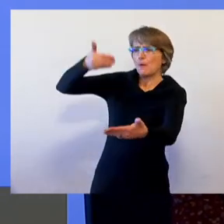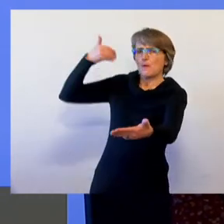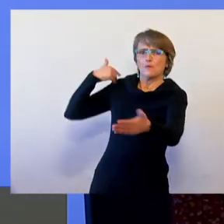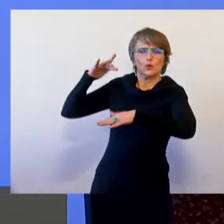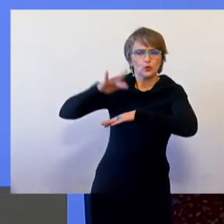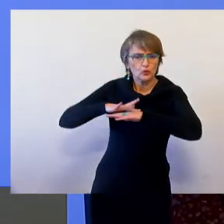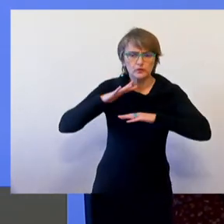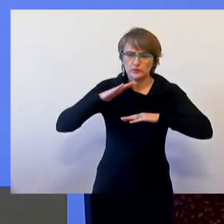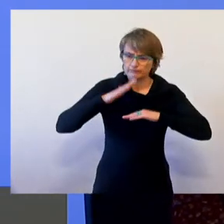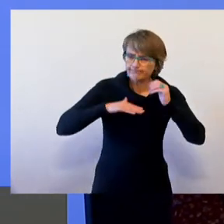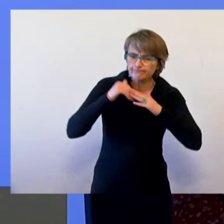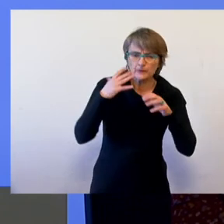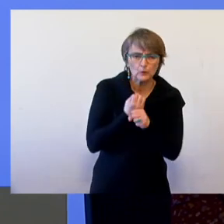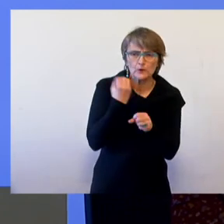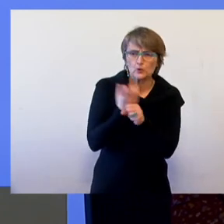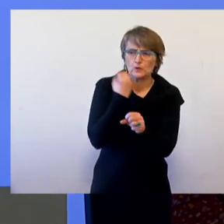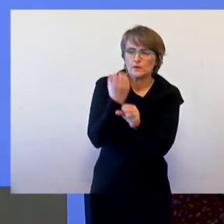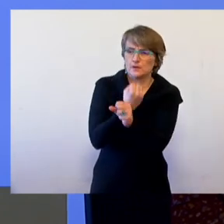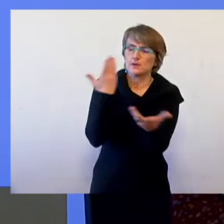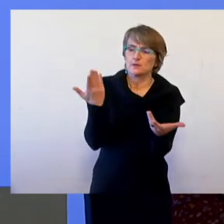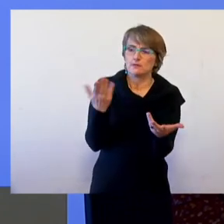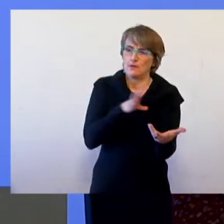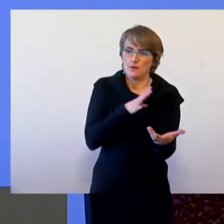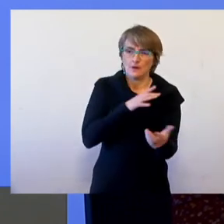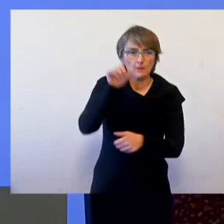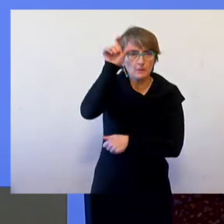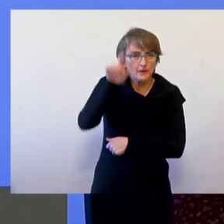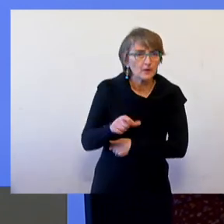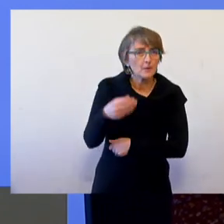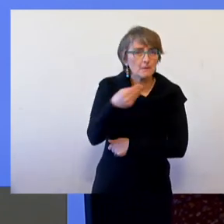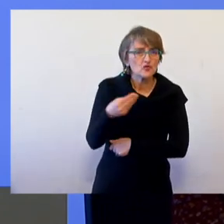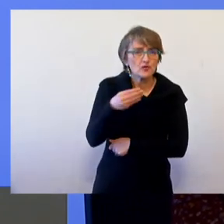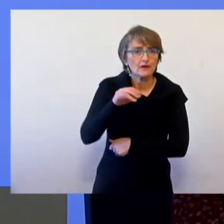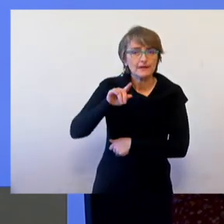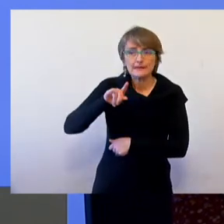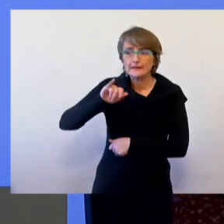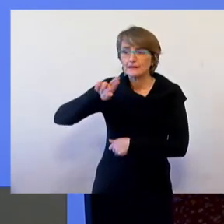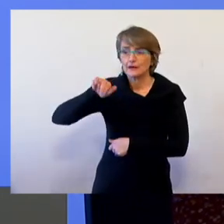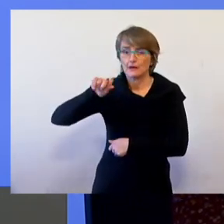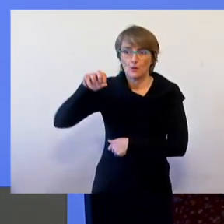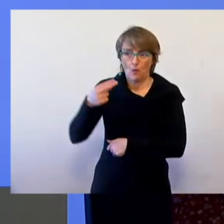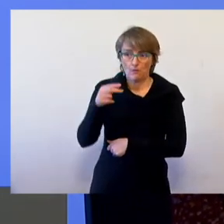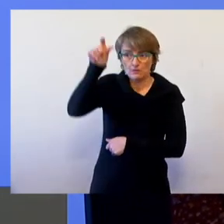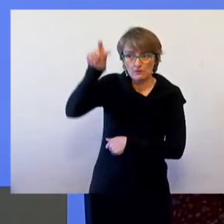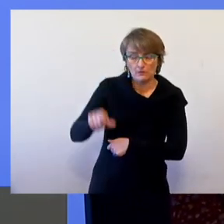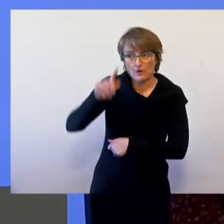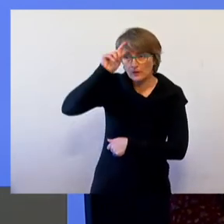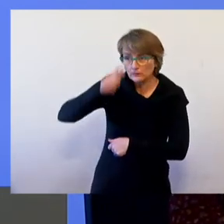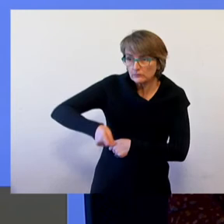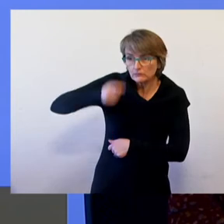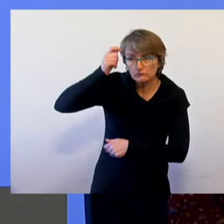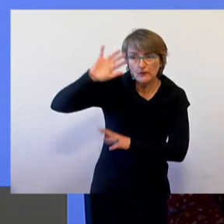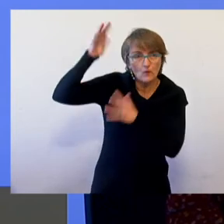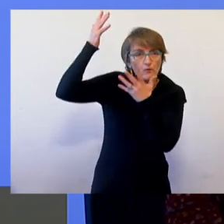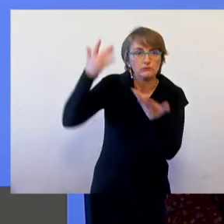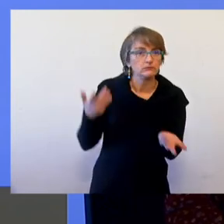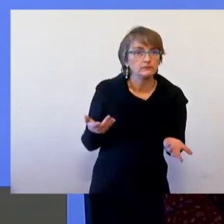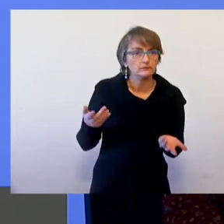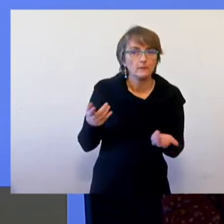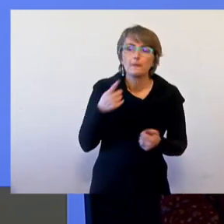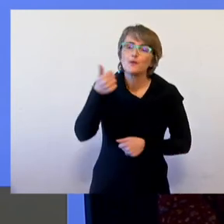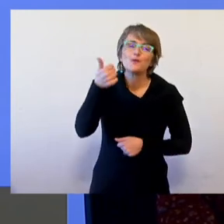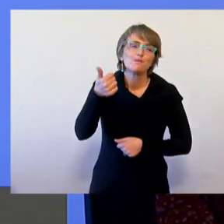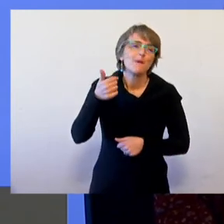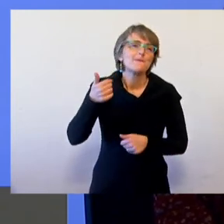permis publiquement de lui rendre un hommage, de Michel Irigoyen, qui fait valoir légitimement ses droits à